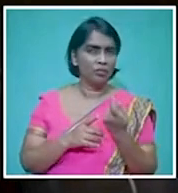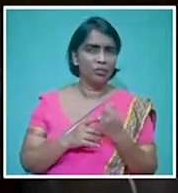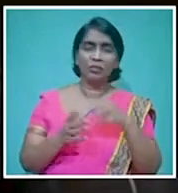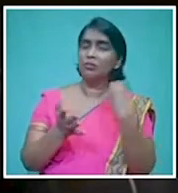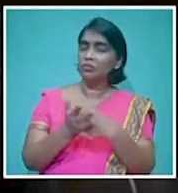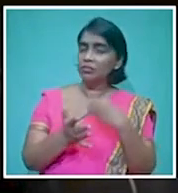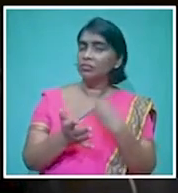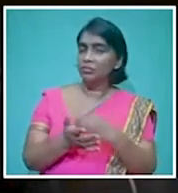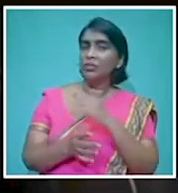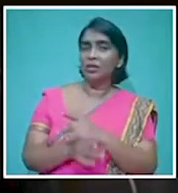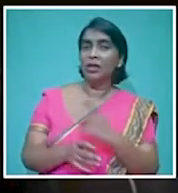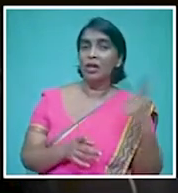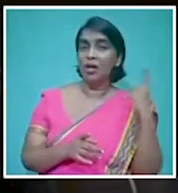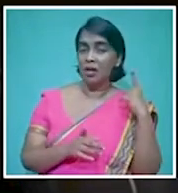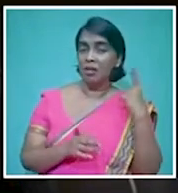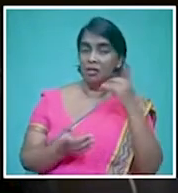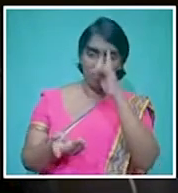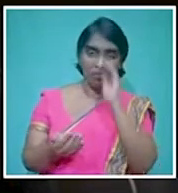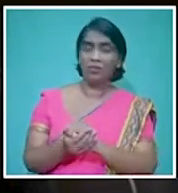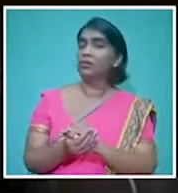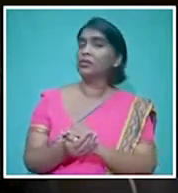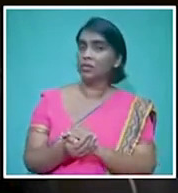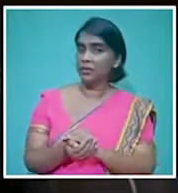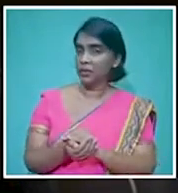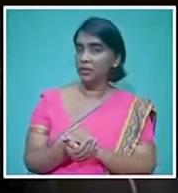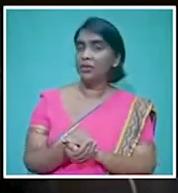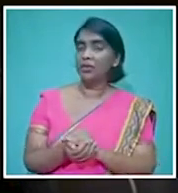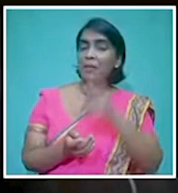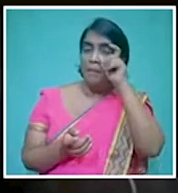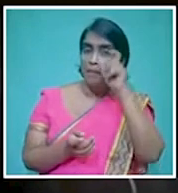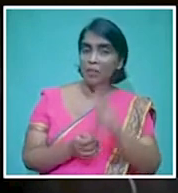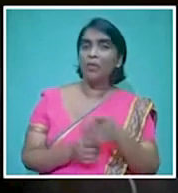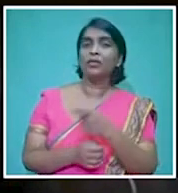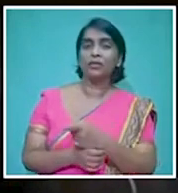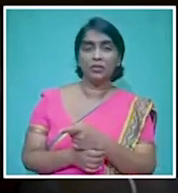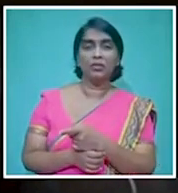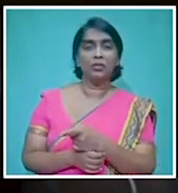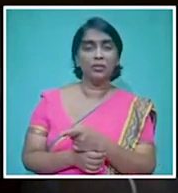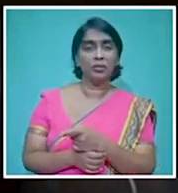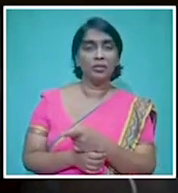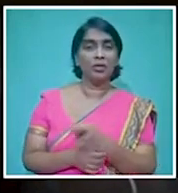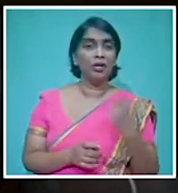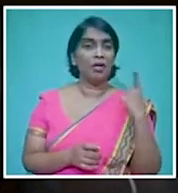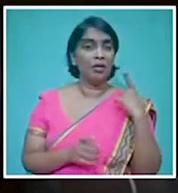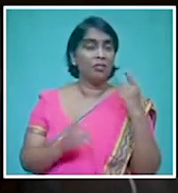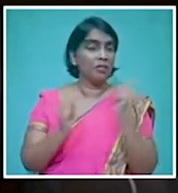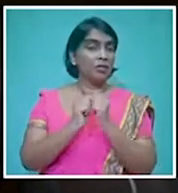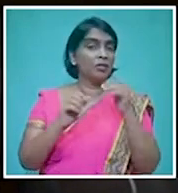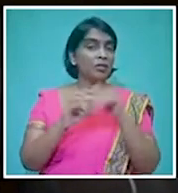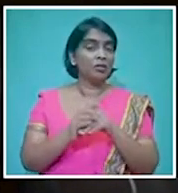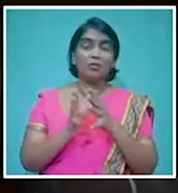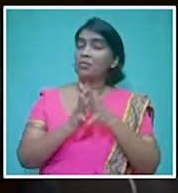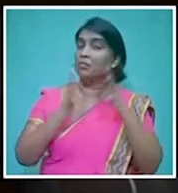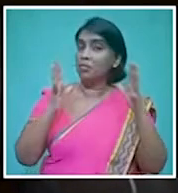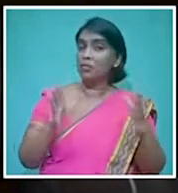නඩත්තු වෙන්නේ ආරක්ෂා වෙන්නේ මේ බලාගන්නේ මේ ආරක්ෂක සේවාවේ ඉන්න